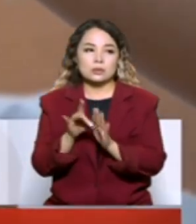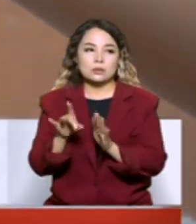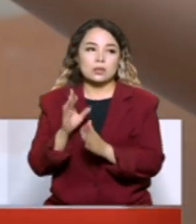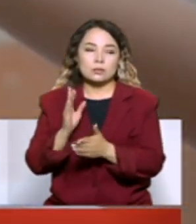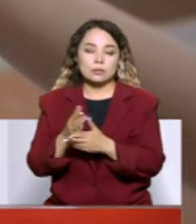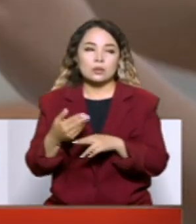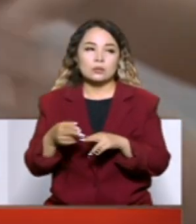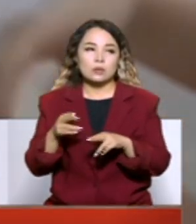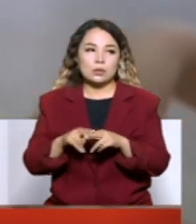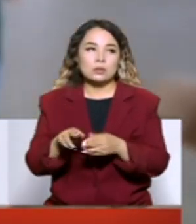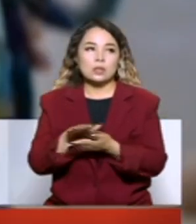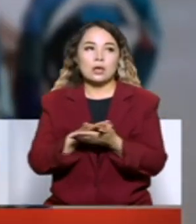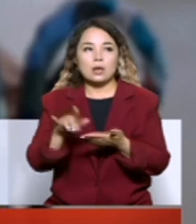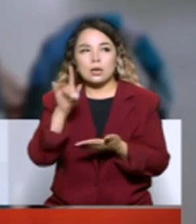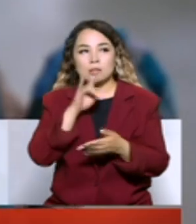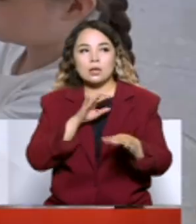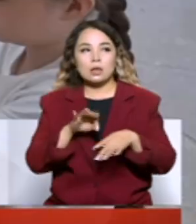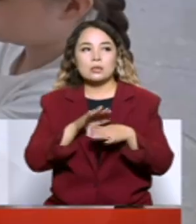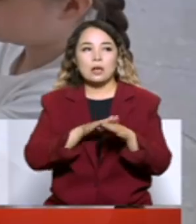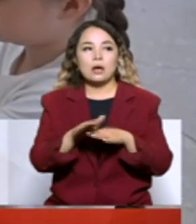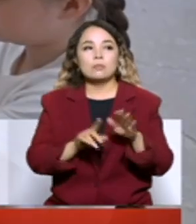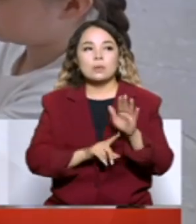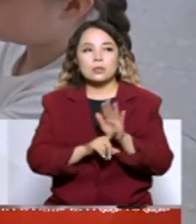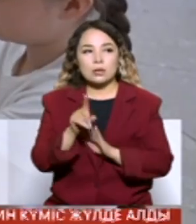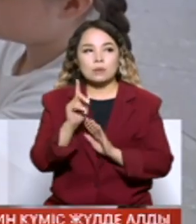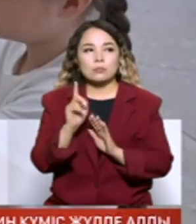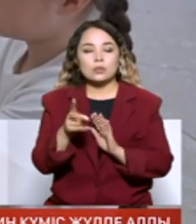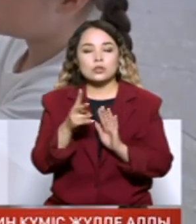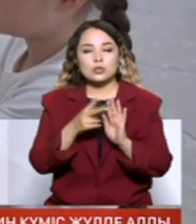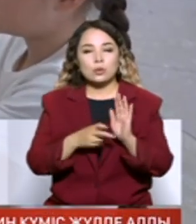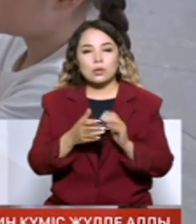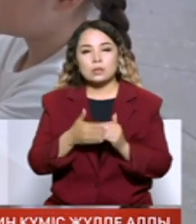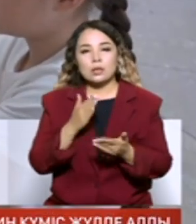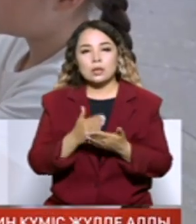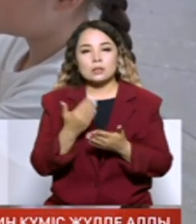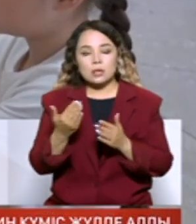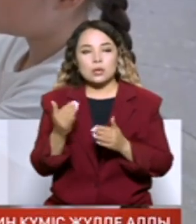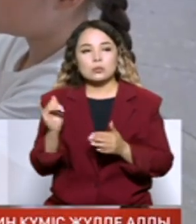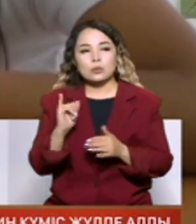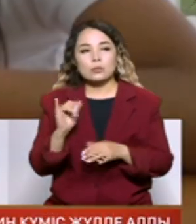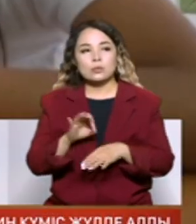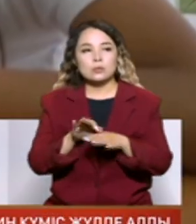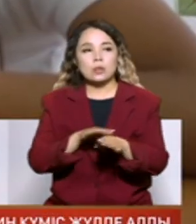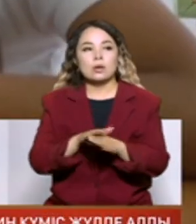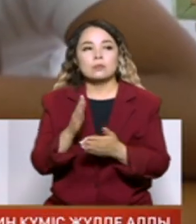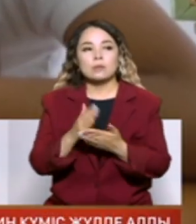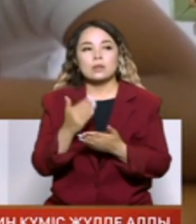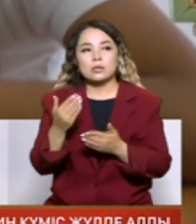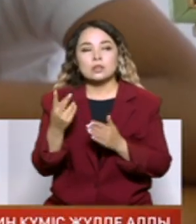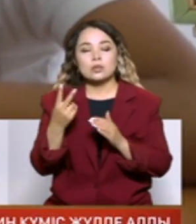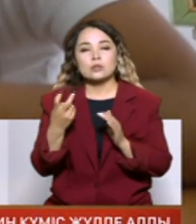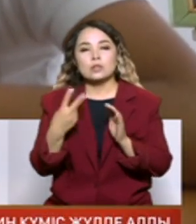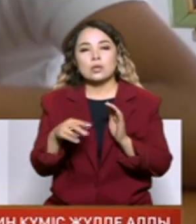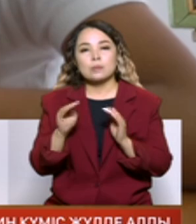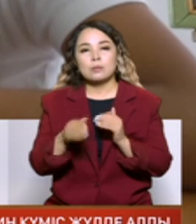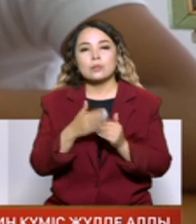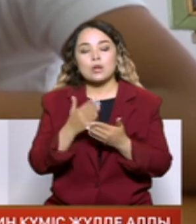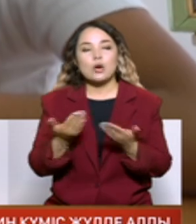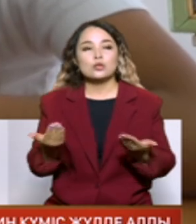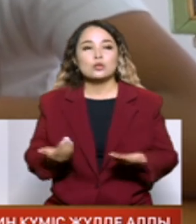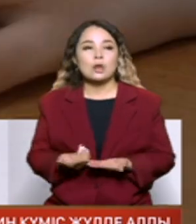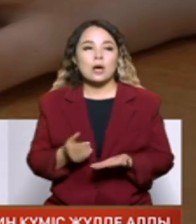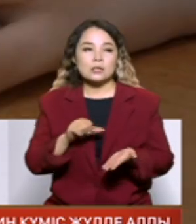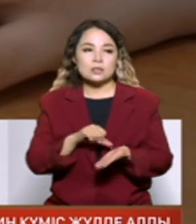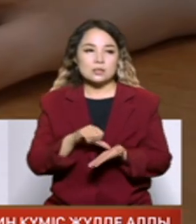кетейік, аймақта таза Қазақстан акциясы басталғалы 1700-ден аса сенбілік өтті. Оған 220 мыңнан аса тұрғын